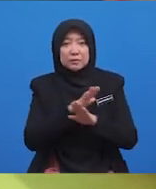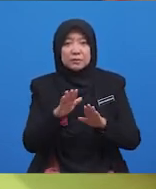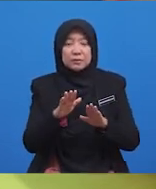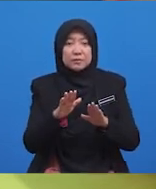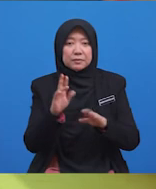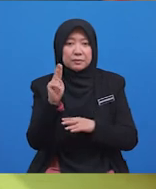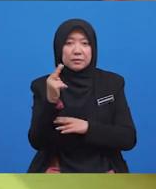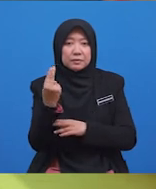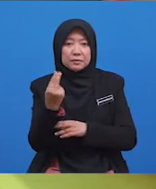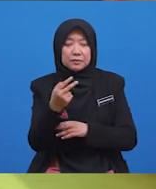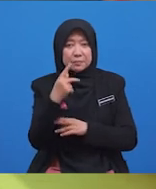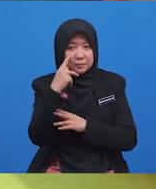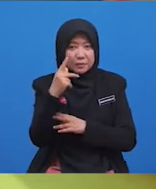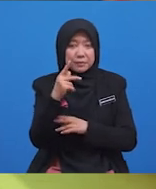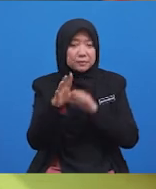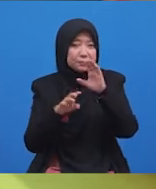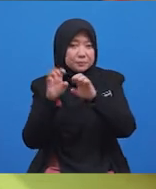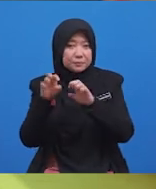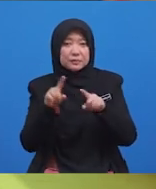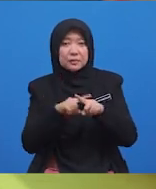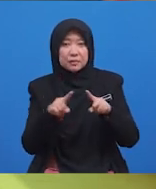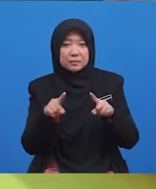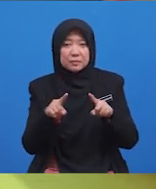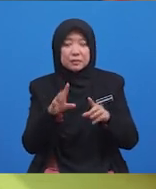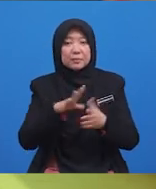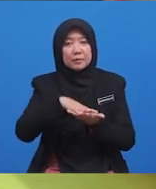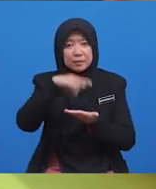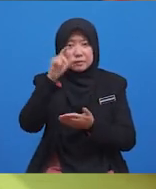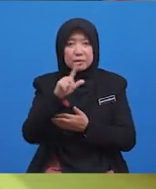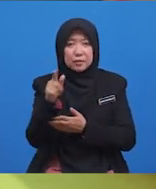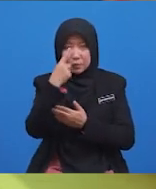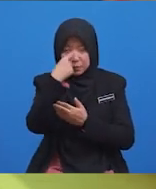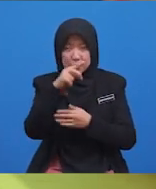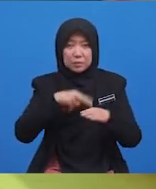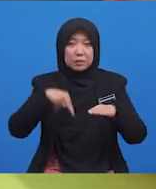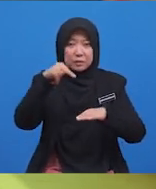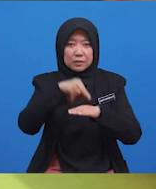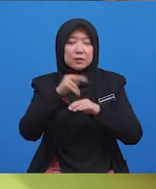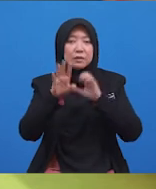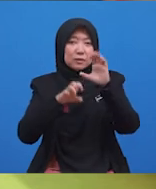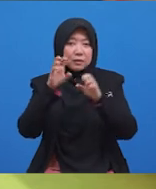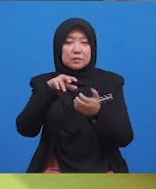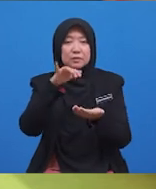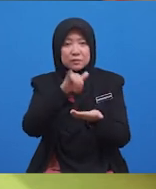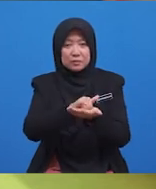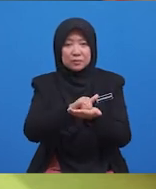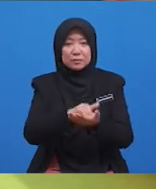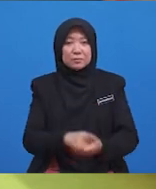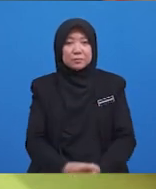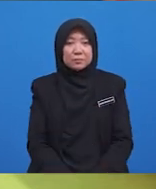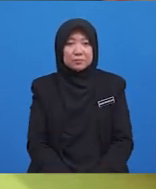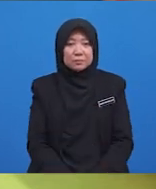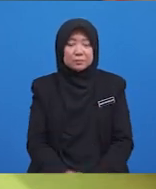jangan hanya memandang ke tangga, tetapi belajarlah untuk menaiki tangga tersebut.